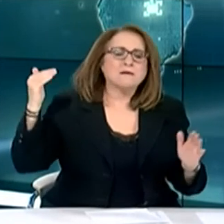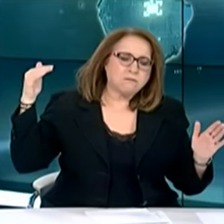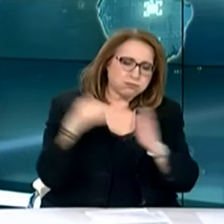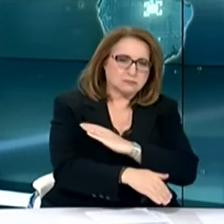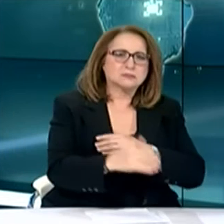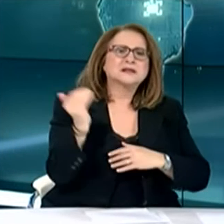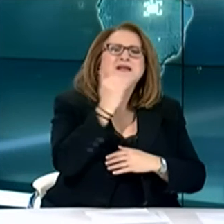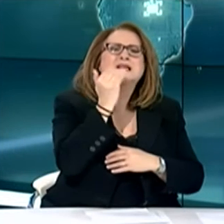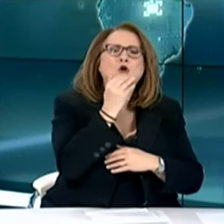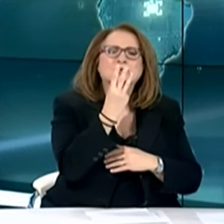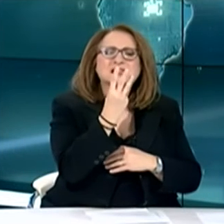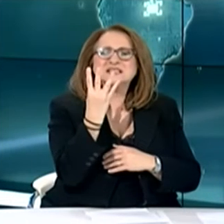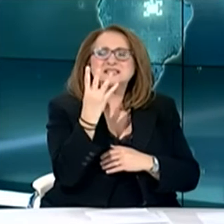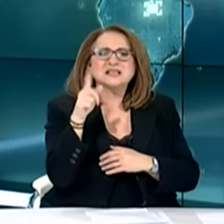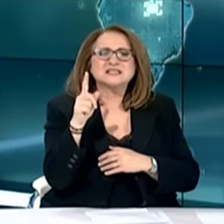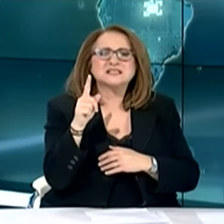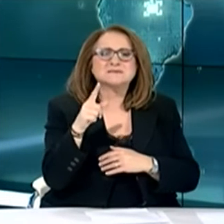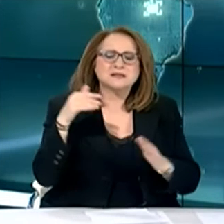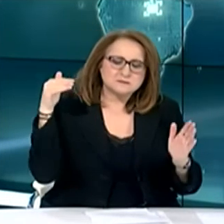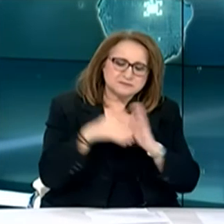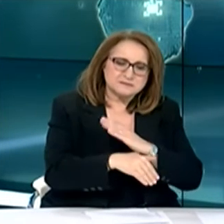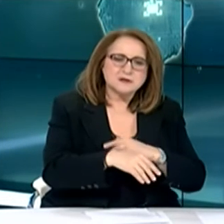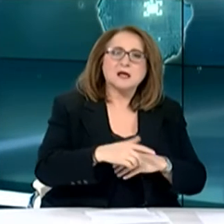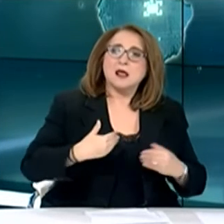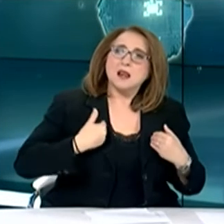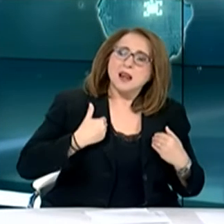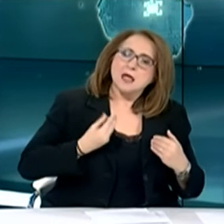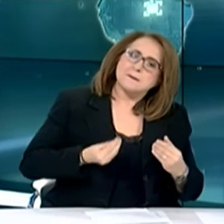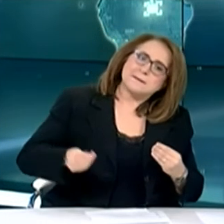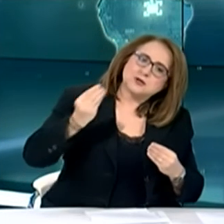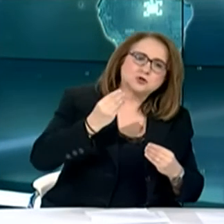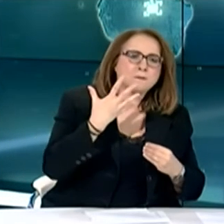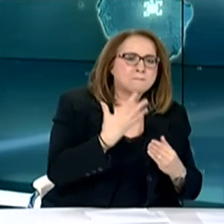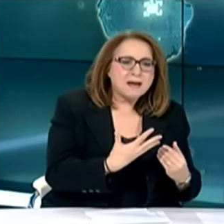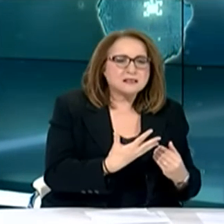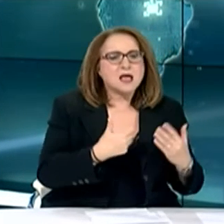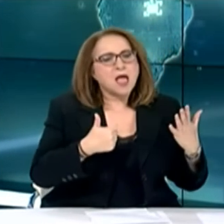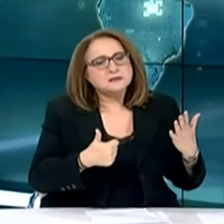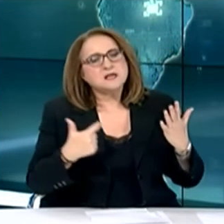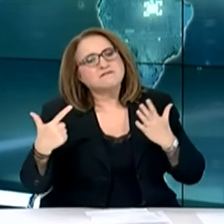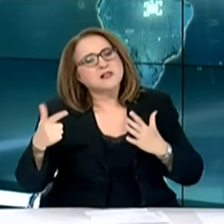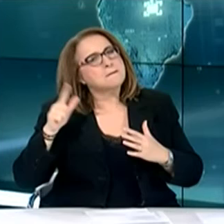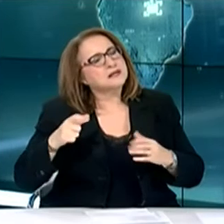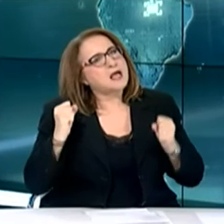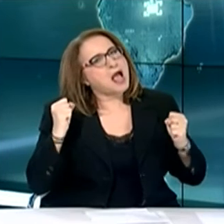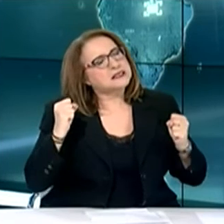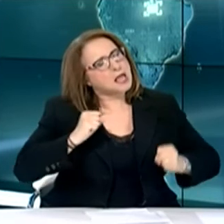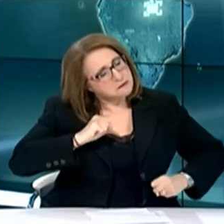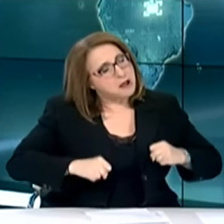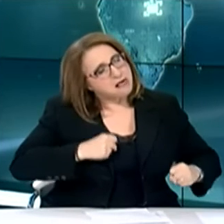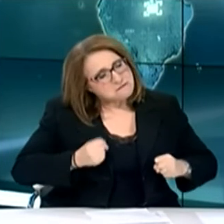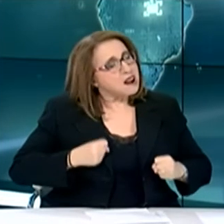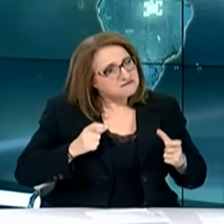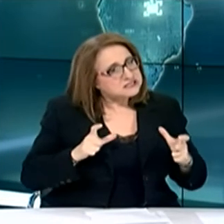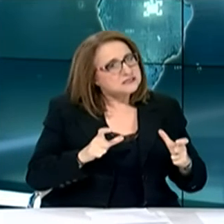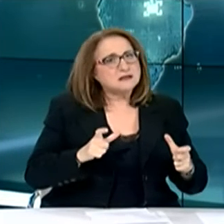πρώτες 3-4 μέρες. Σε κάποιους πιο νέους μπορεί να γίνει στην 5η με 7η μέρα. Εξαρτάται από την αμυντική γραμμή που